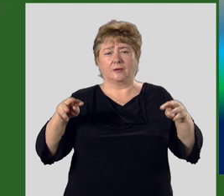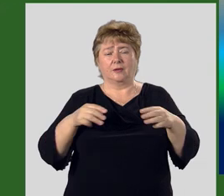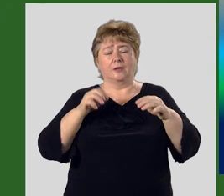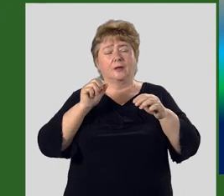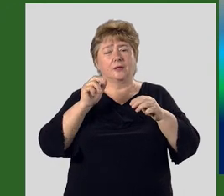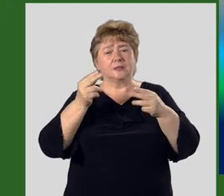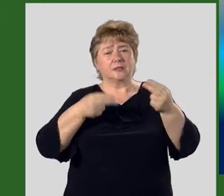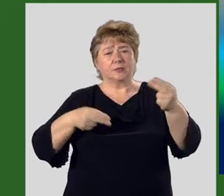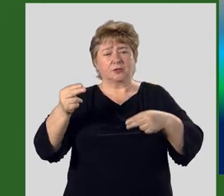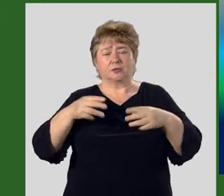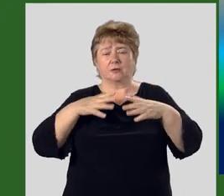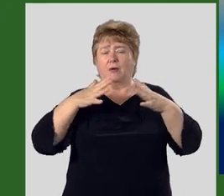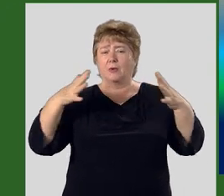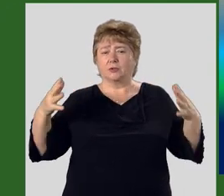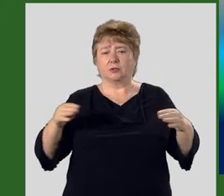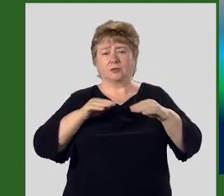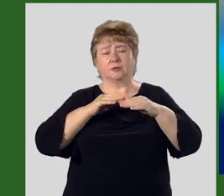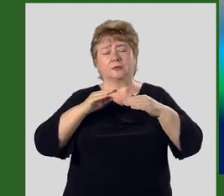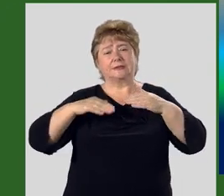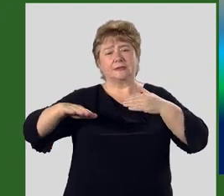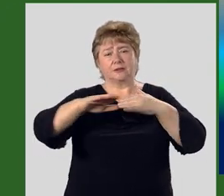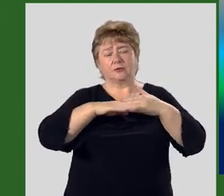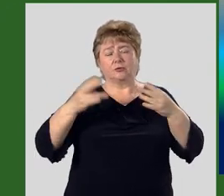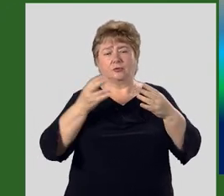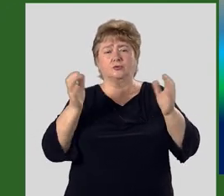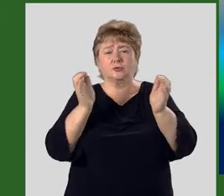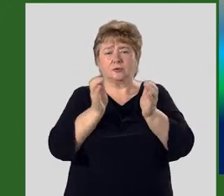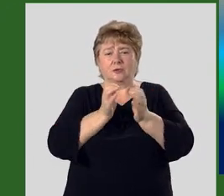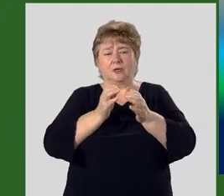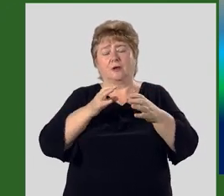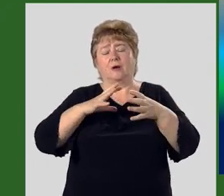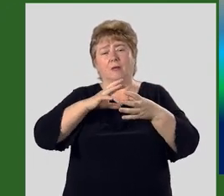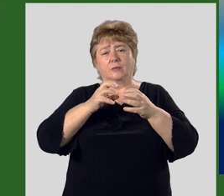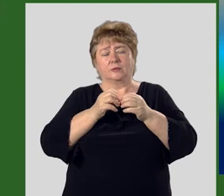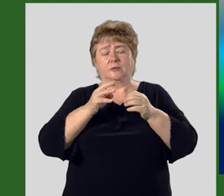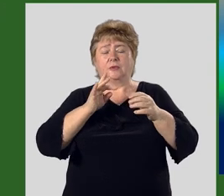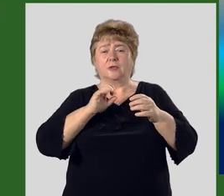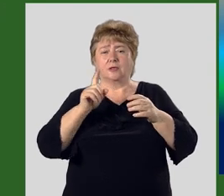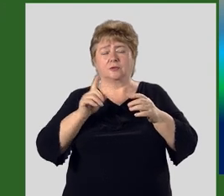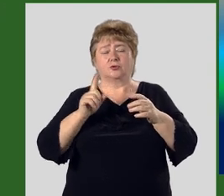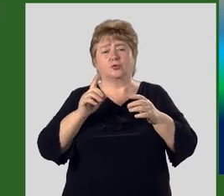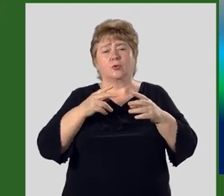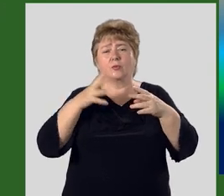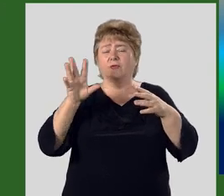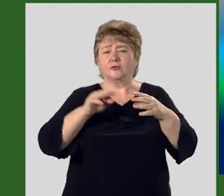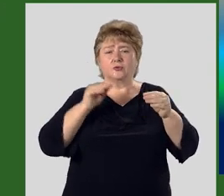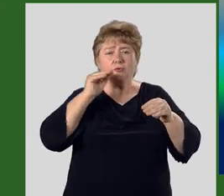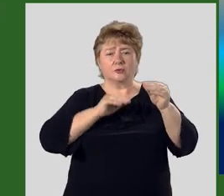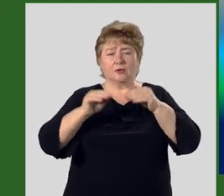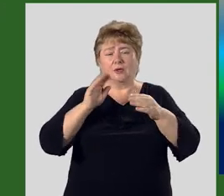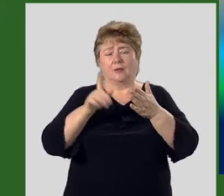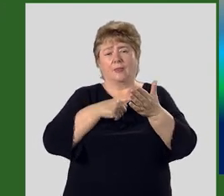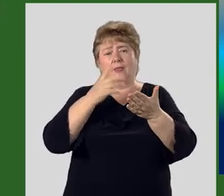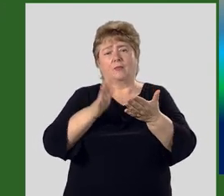так как изображение огромных территорий приходится уменьшать в большое количество раз, чтобы все поместить на